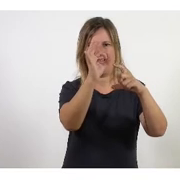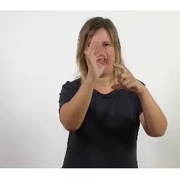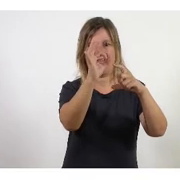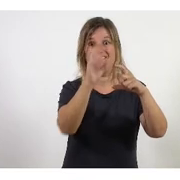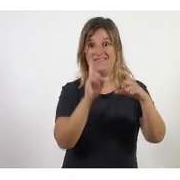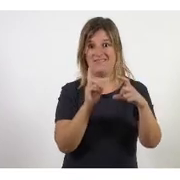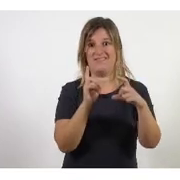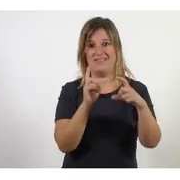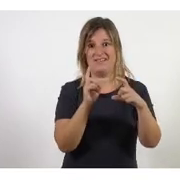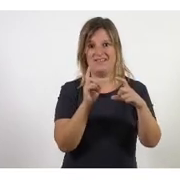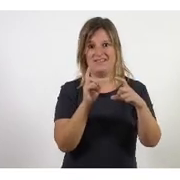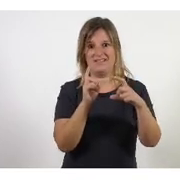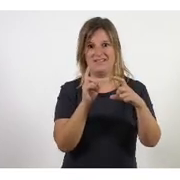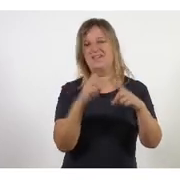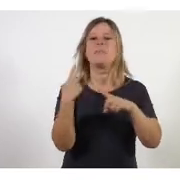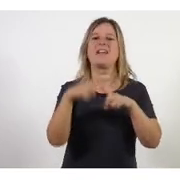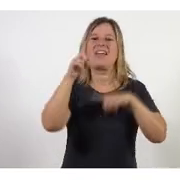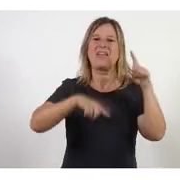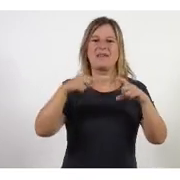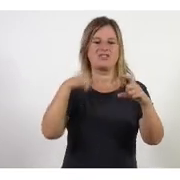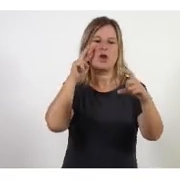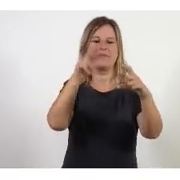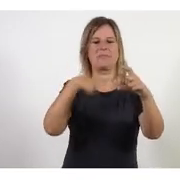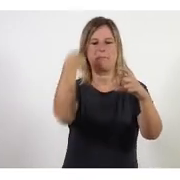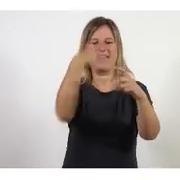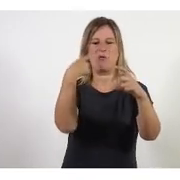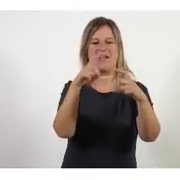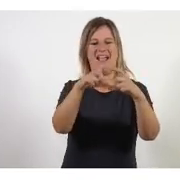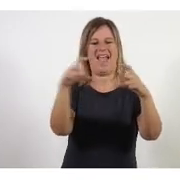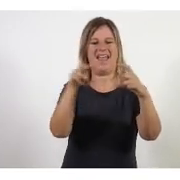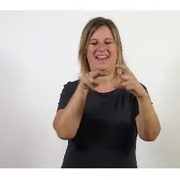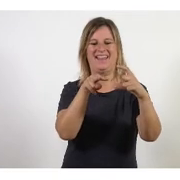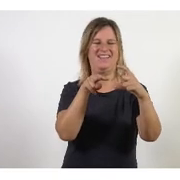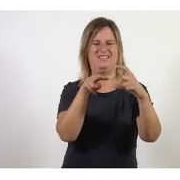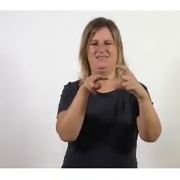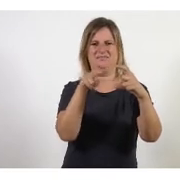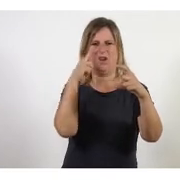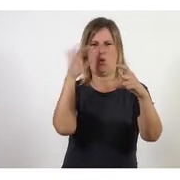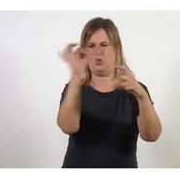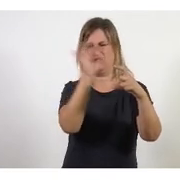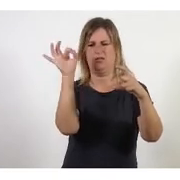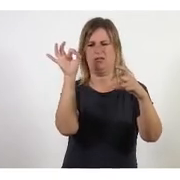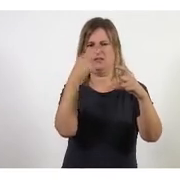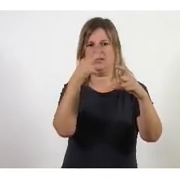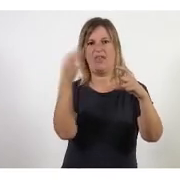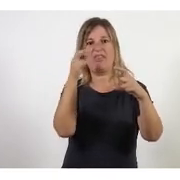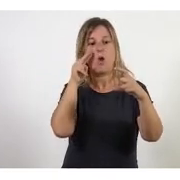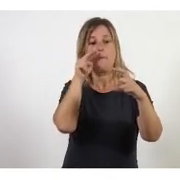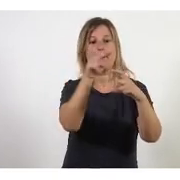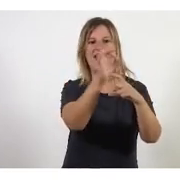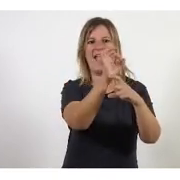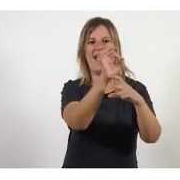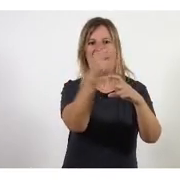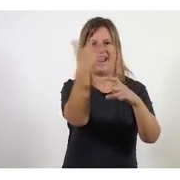selfies hi ha aquest problema, que un té la tentació de mirar-se a la pantalla i no mirar a càmera. I es veu una miqueta rara.